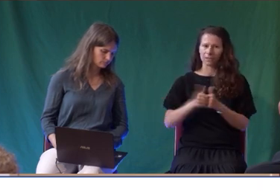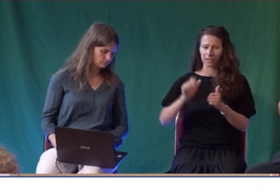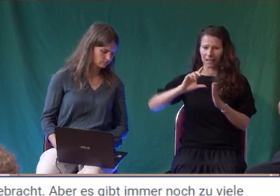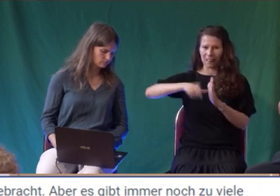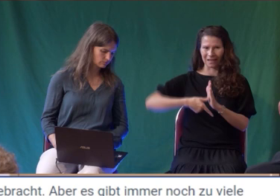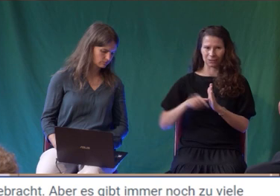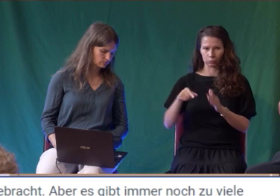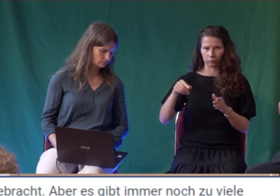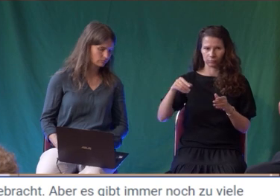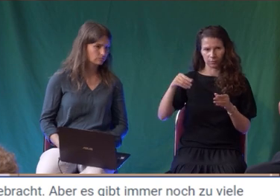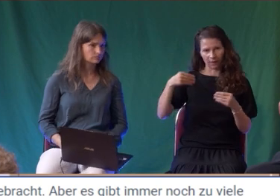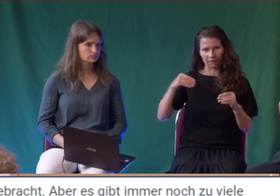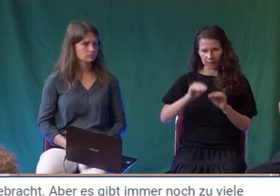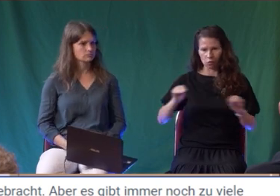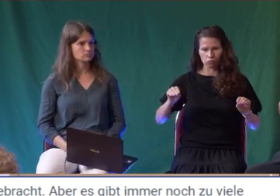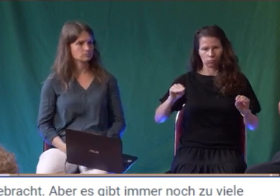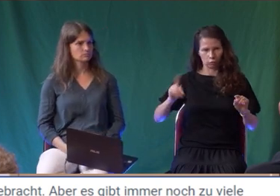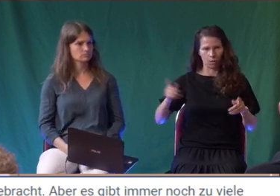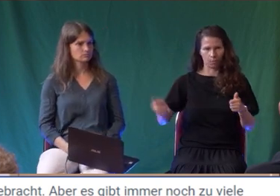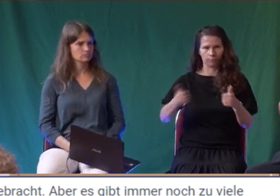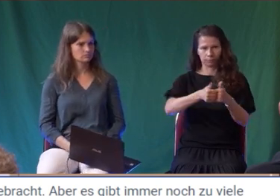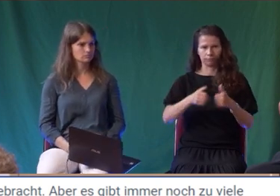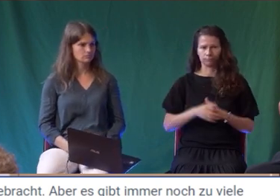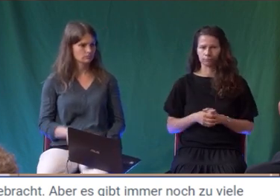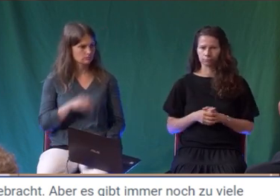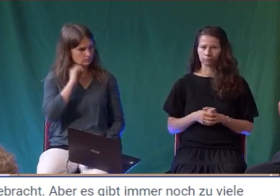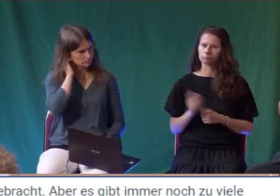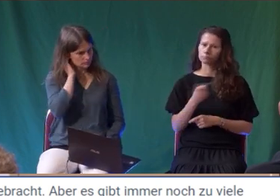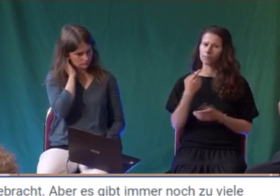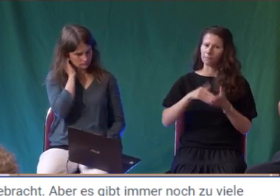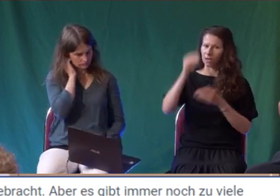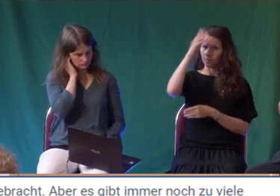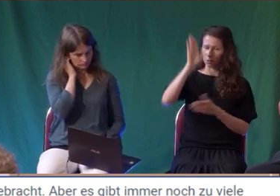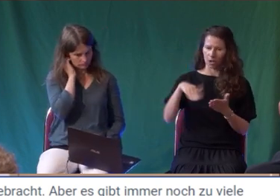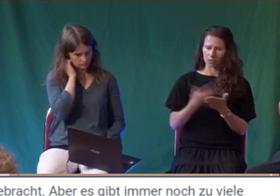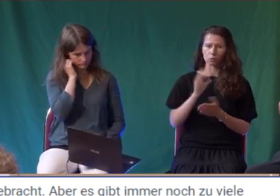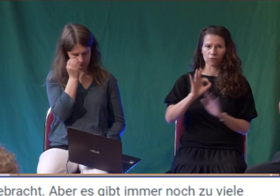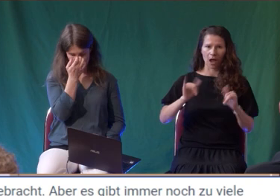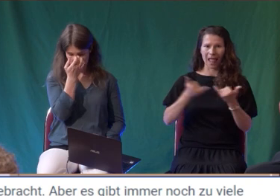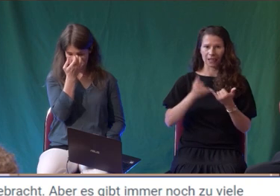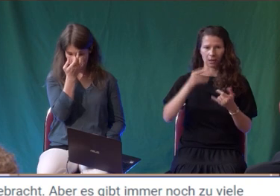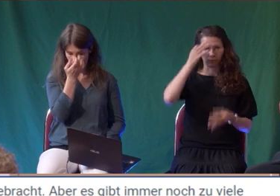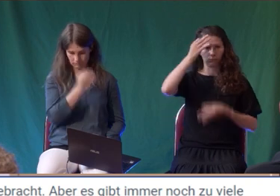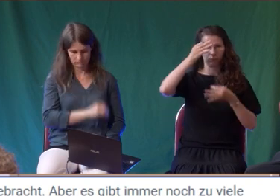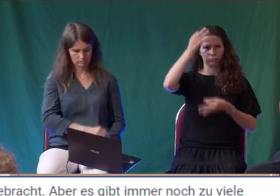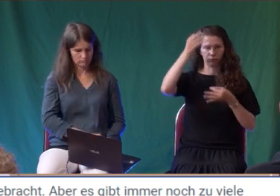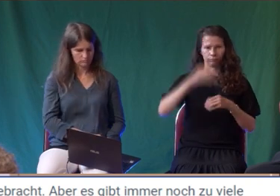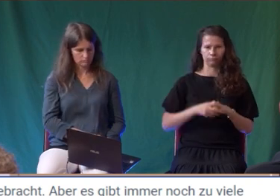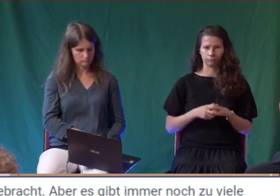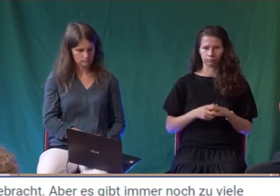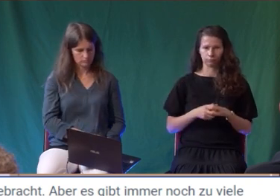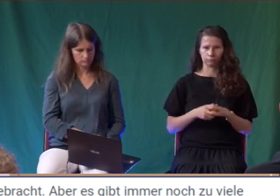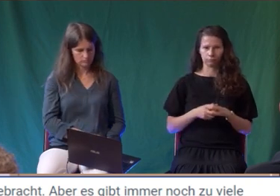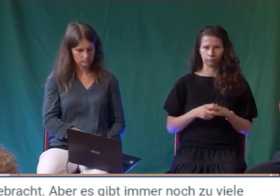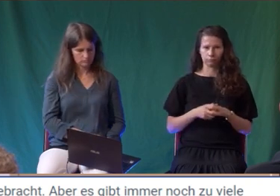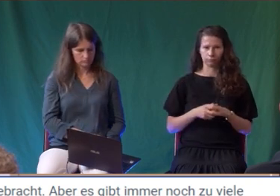stellen wir werden Weiterbildungsangebote für Eltern entwickeln unter anderem es hat sich jetzt